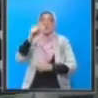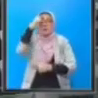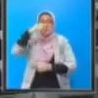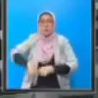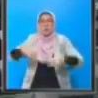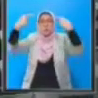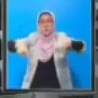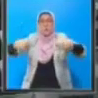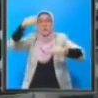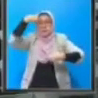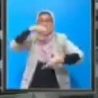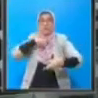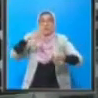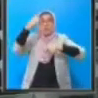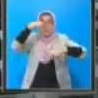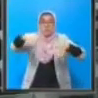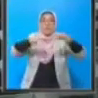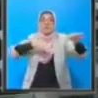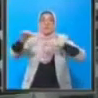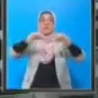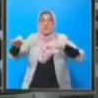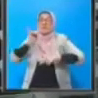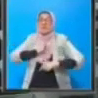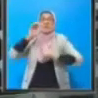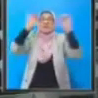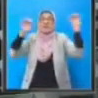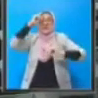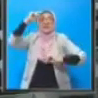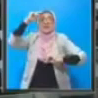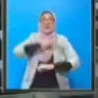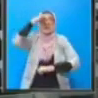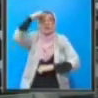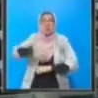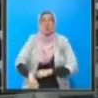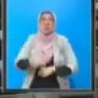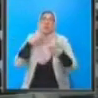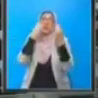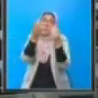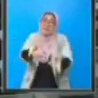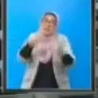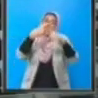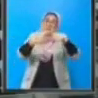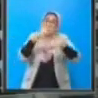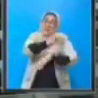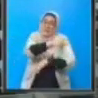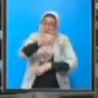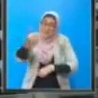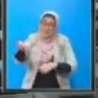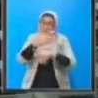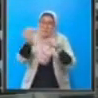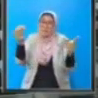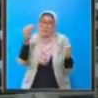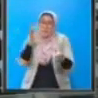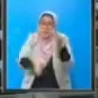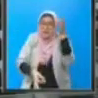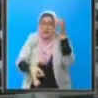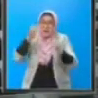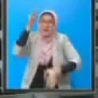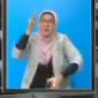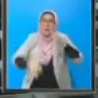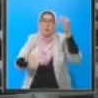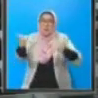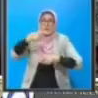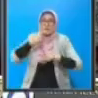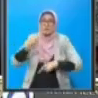ini untuk penjelasan Saya tidak ada niat untuk menemui dewan dan sebagainya dan itu kalaupun